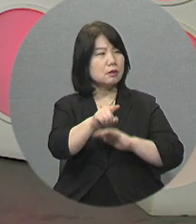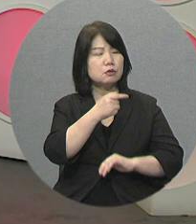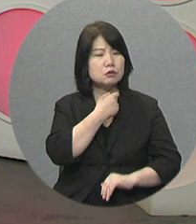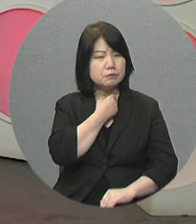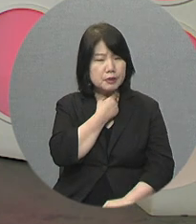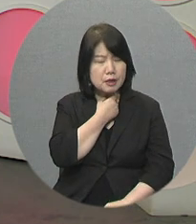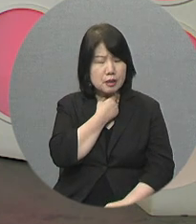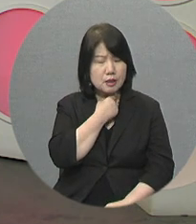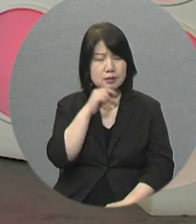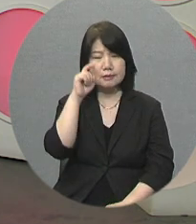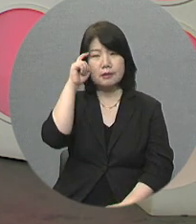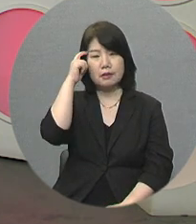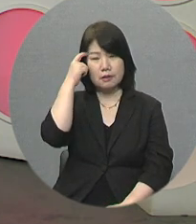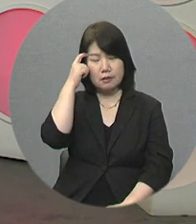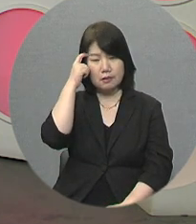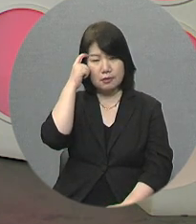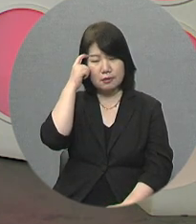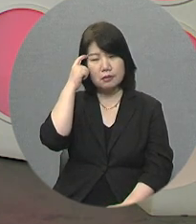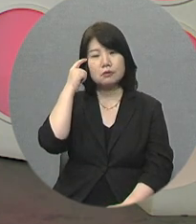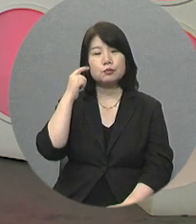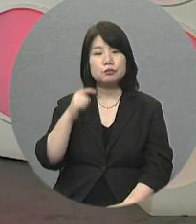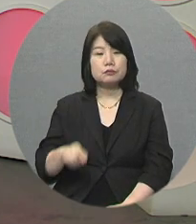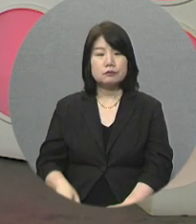생각도 들었습니다.